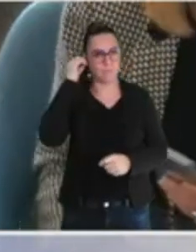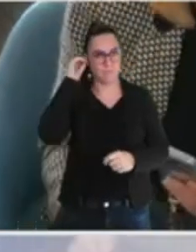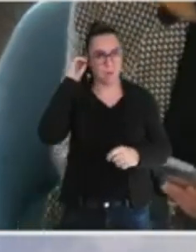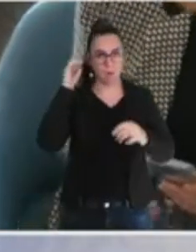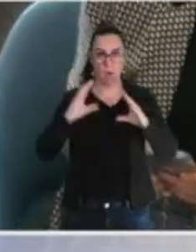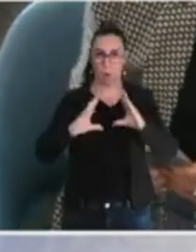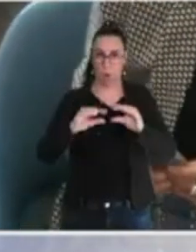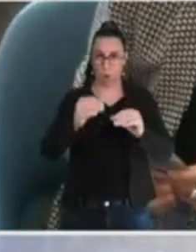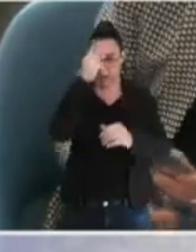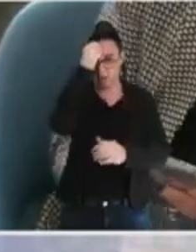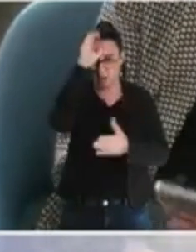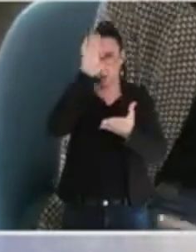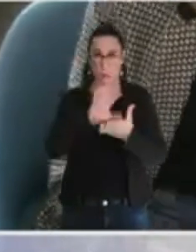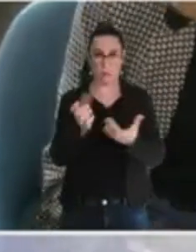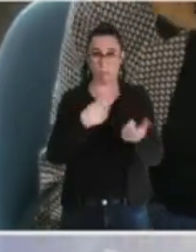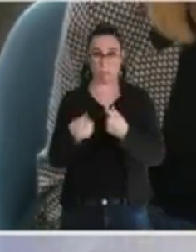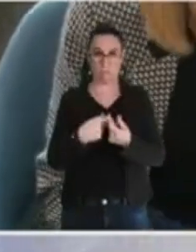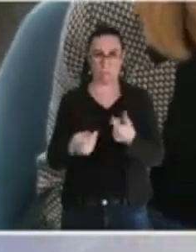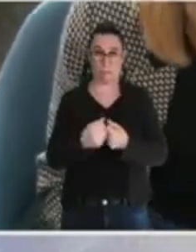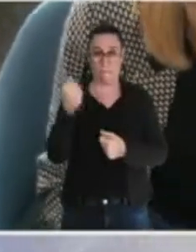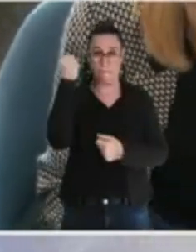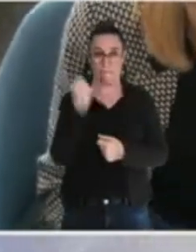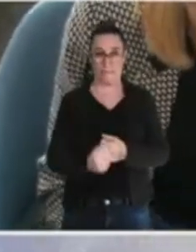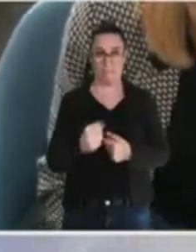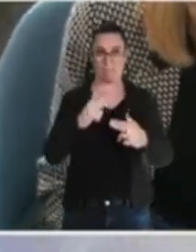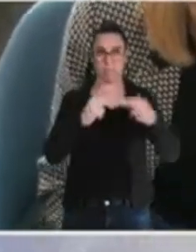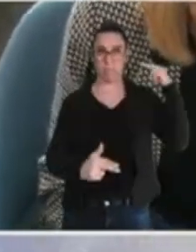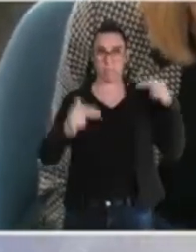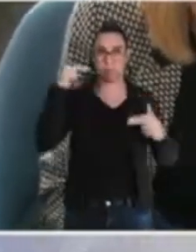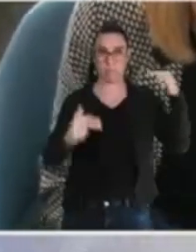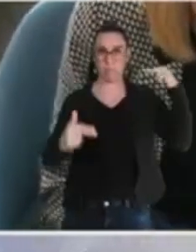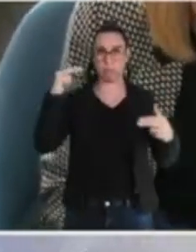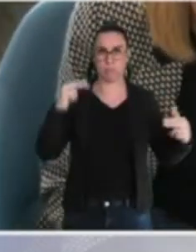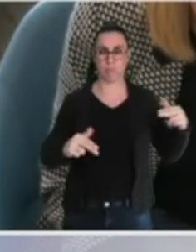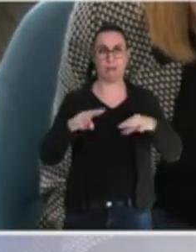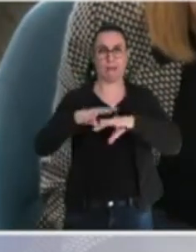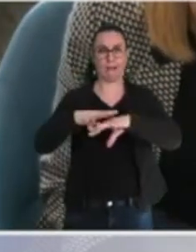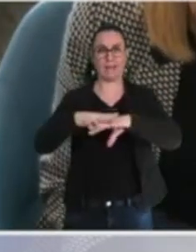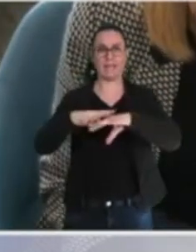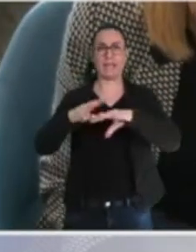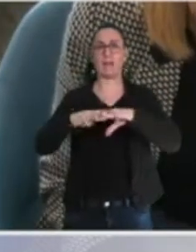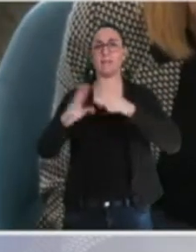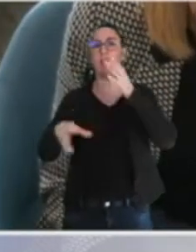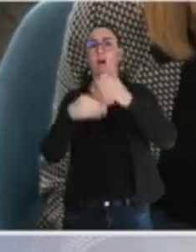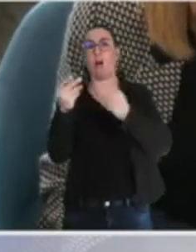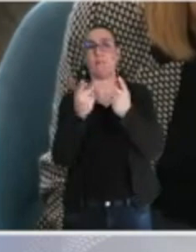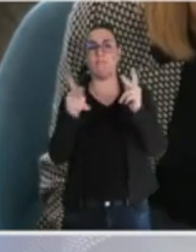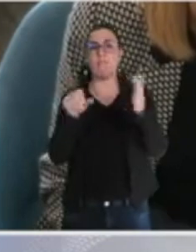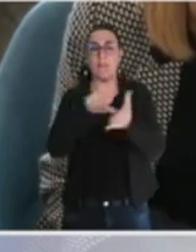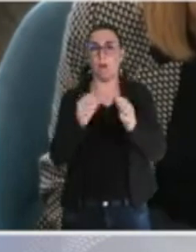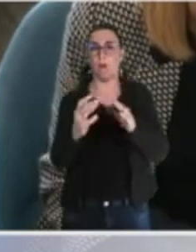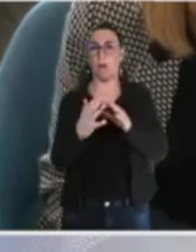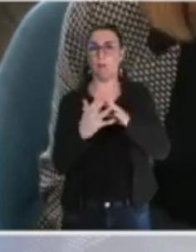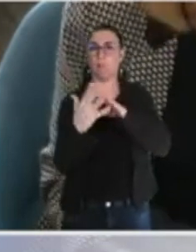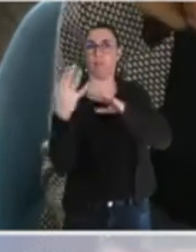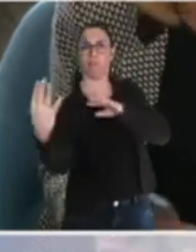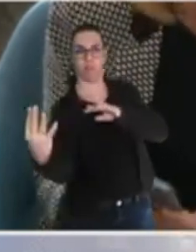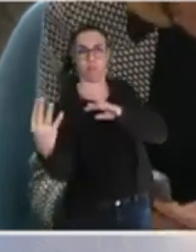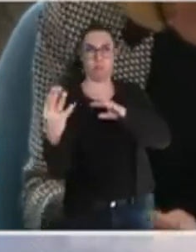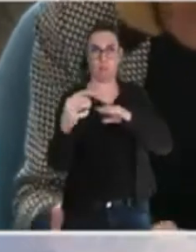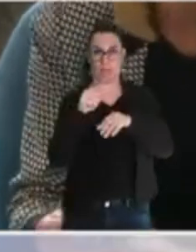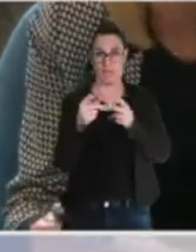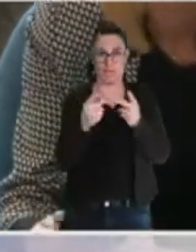ce concept, mal appliqué, a accentué les inégalités et l'isolement des quartiers périphériques, tandis que le centre-ville lui-même